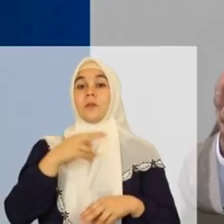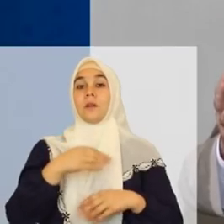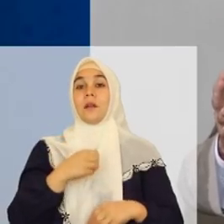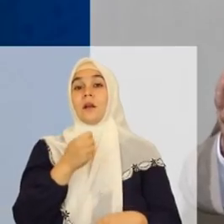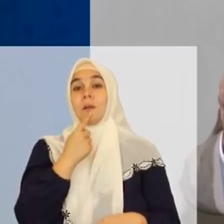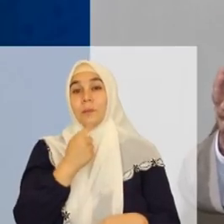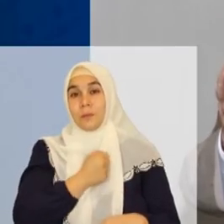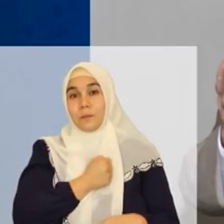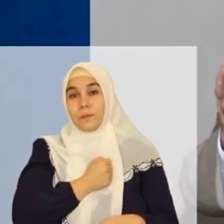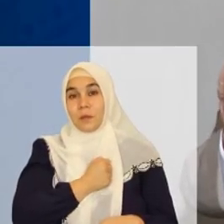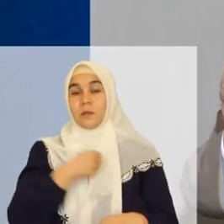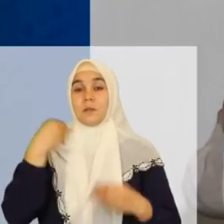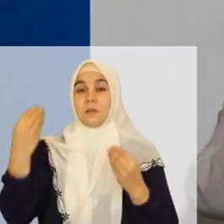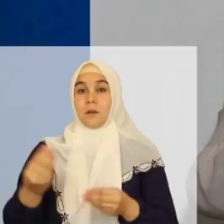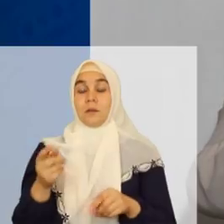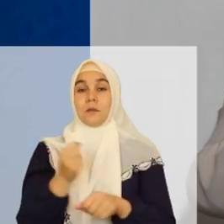mehribonlik ko'rsatish mavsumi qilib qo'ygan.